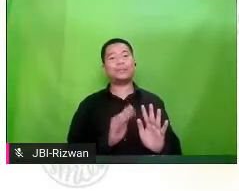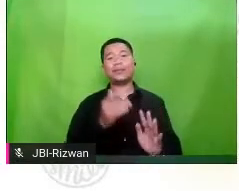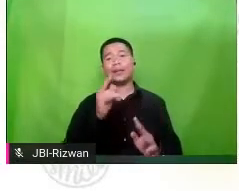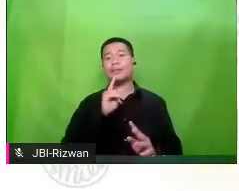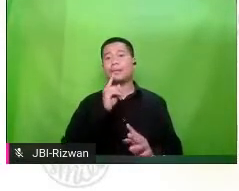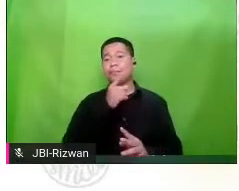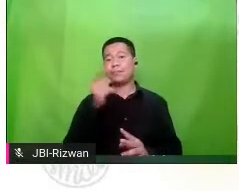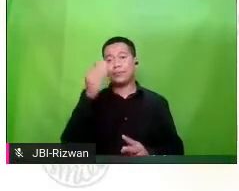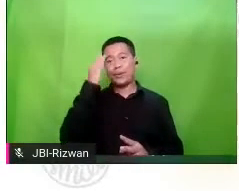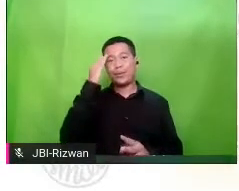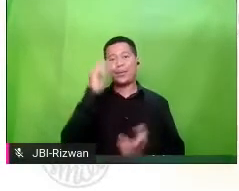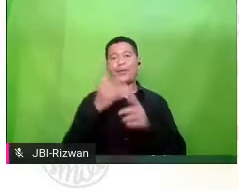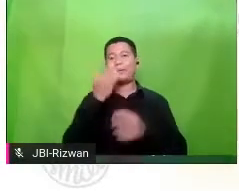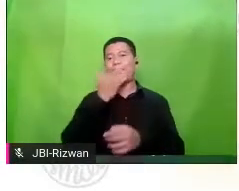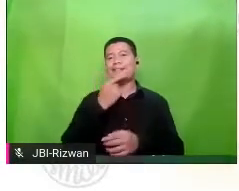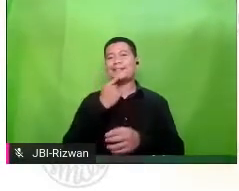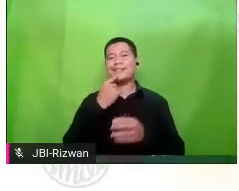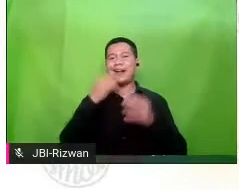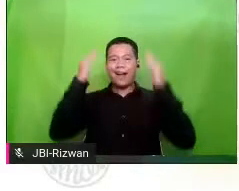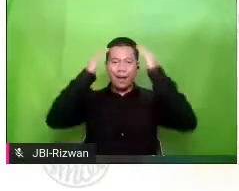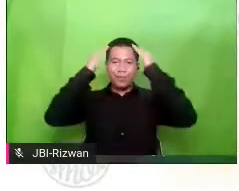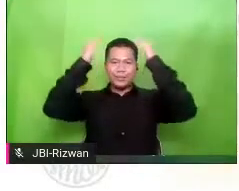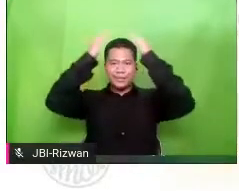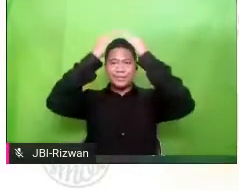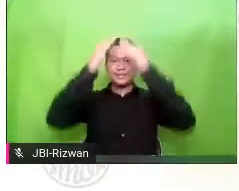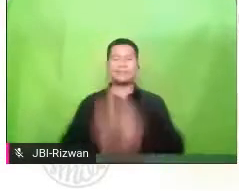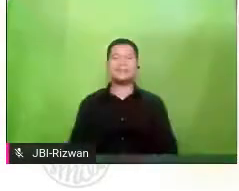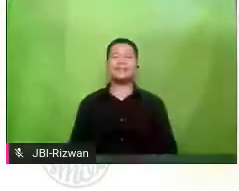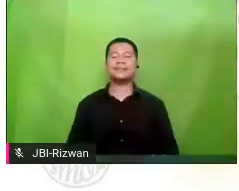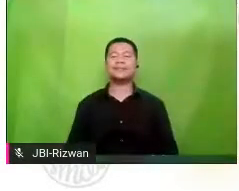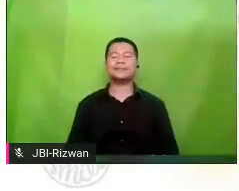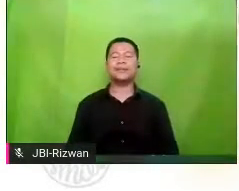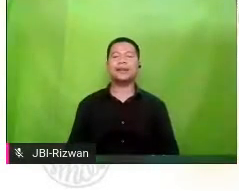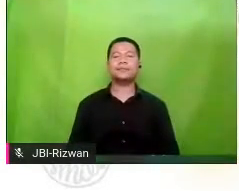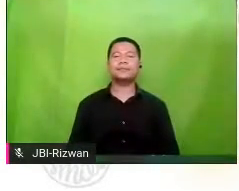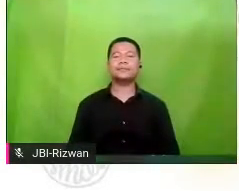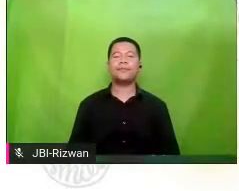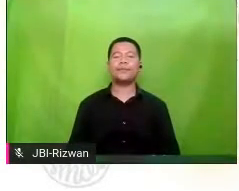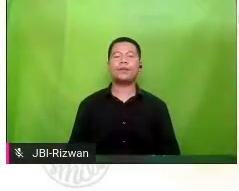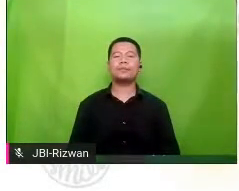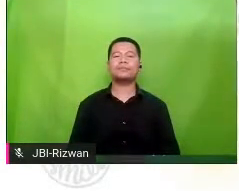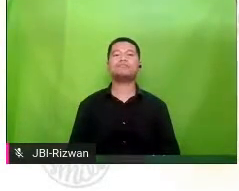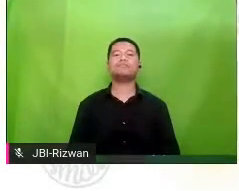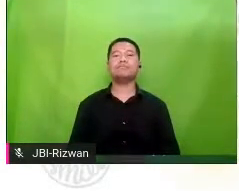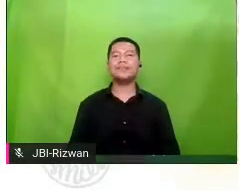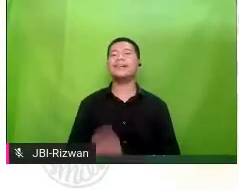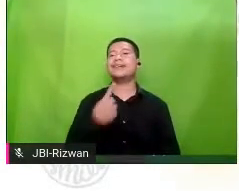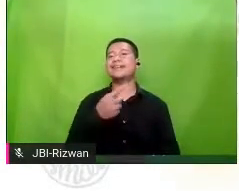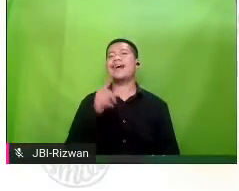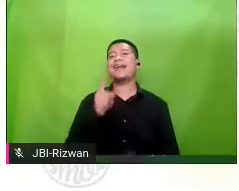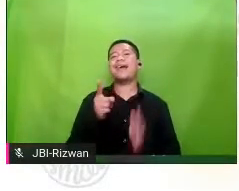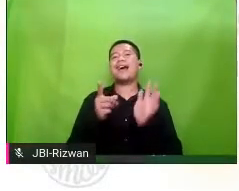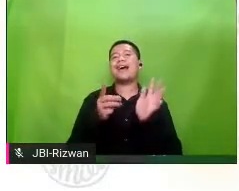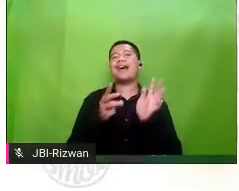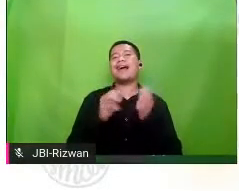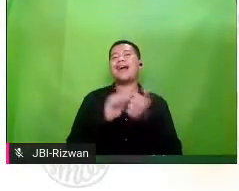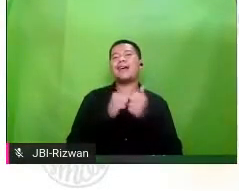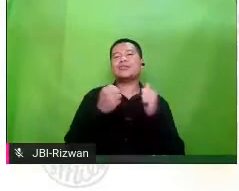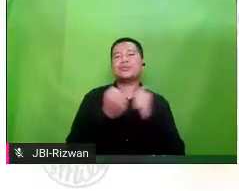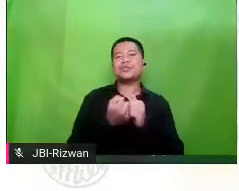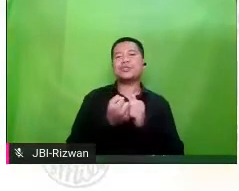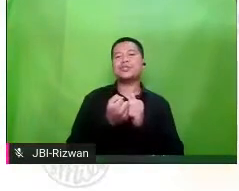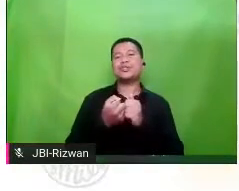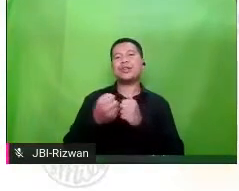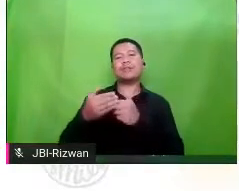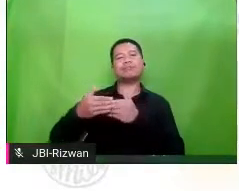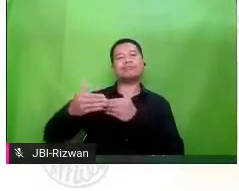berbicara tentang autisme, maka kita akan dapatkan kasus yang memang long life treatment. Ya, long life treatment itu